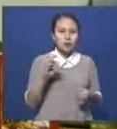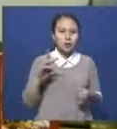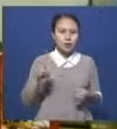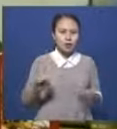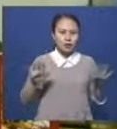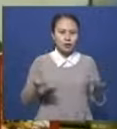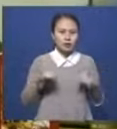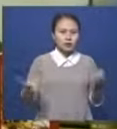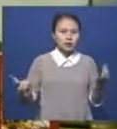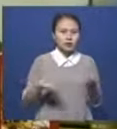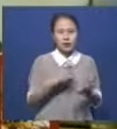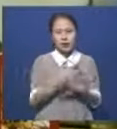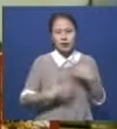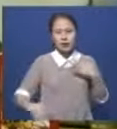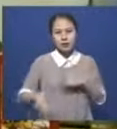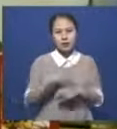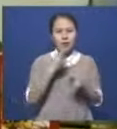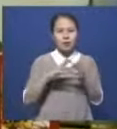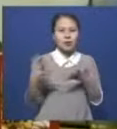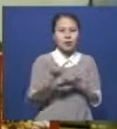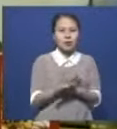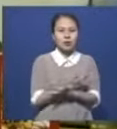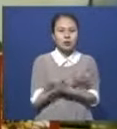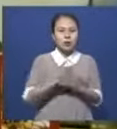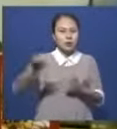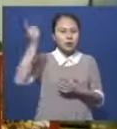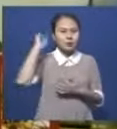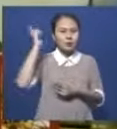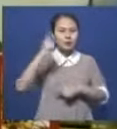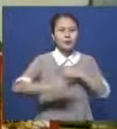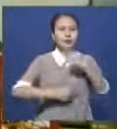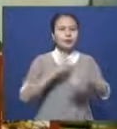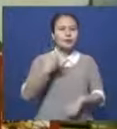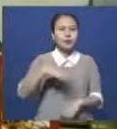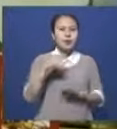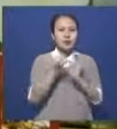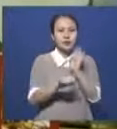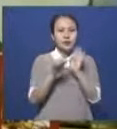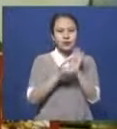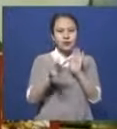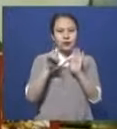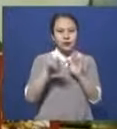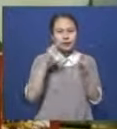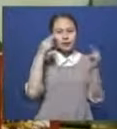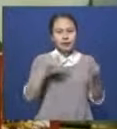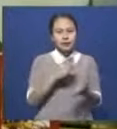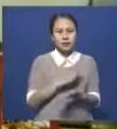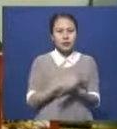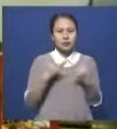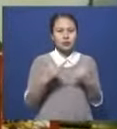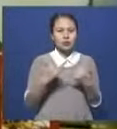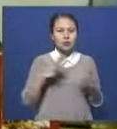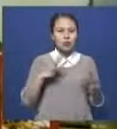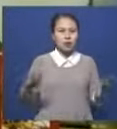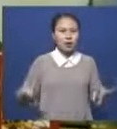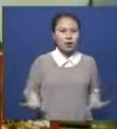Мәселен, скрипканың қобыздан бастау алғанын Еуропа ғалымдары өткен ғасырдың 50-60 жылдары дәлелдеген. Оны жылқының